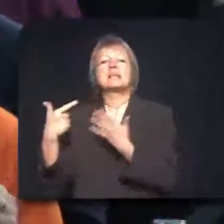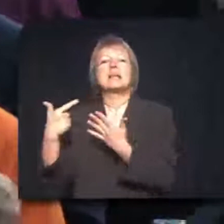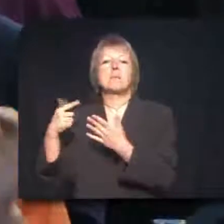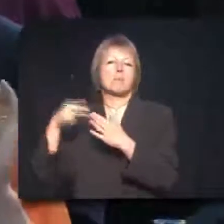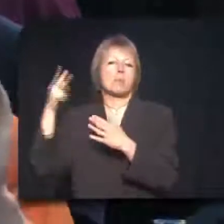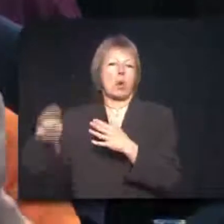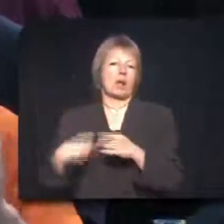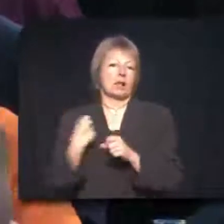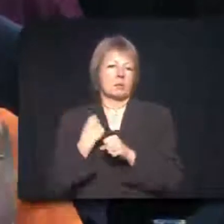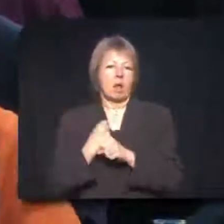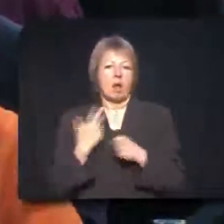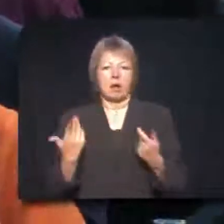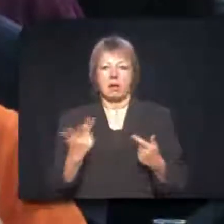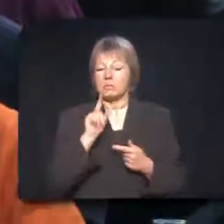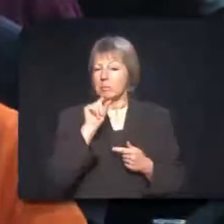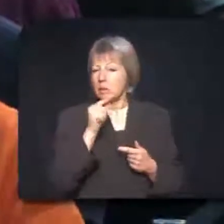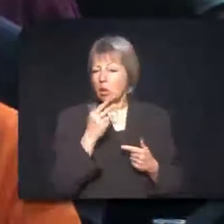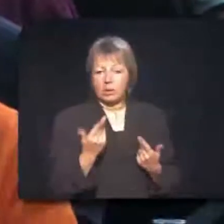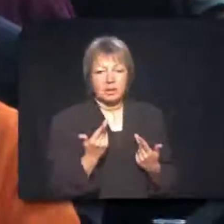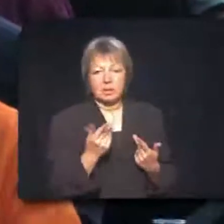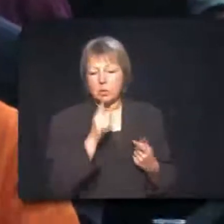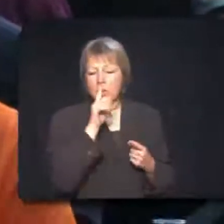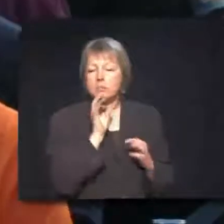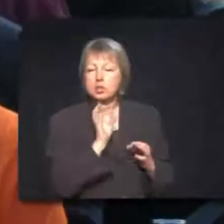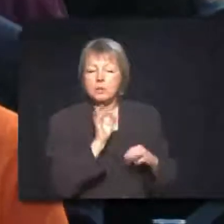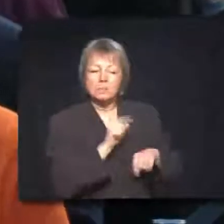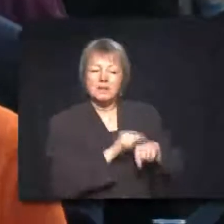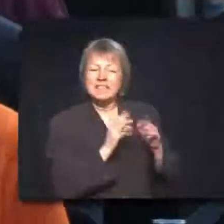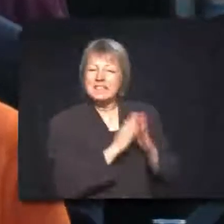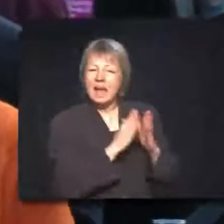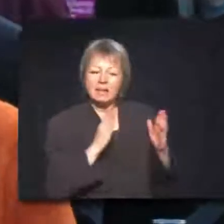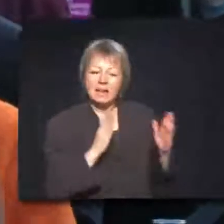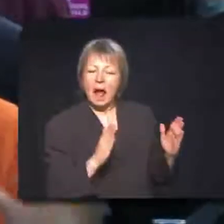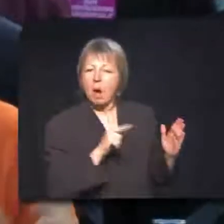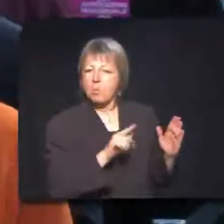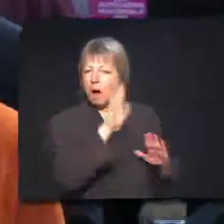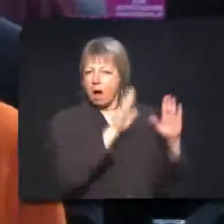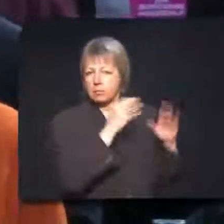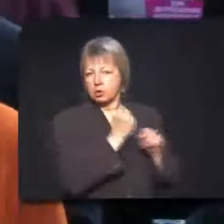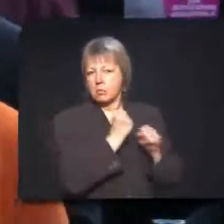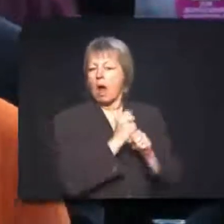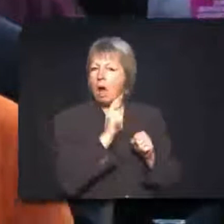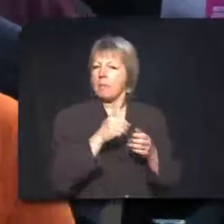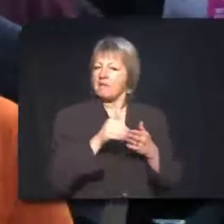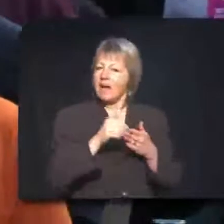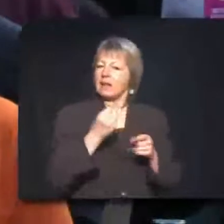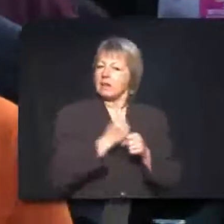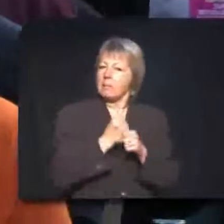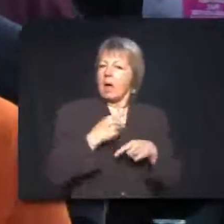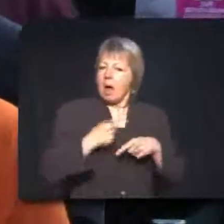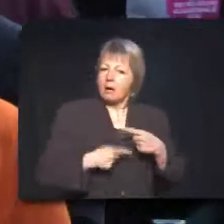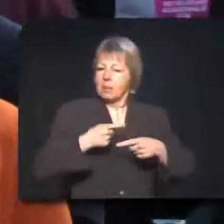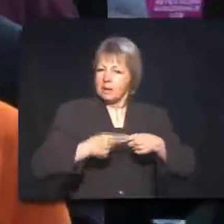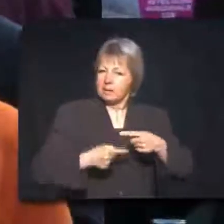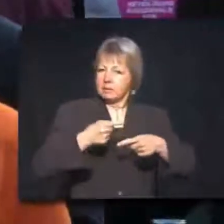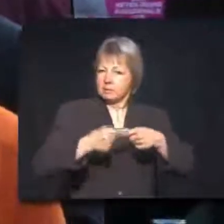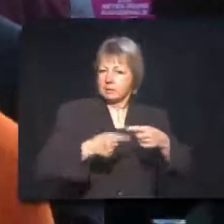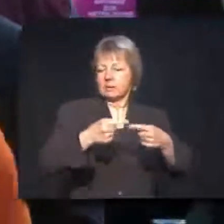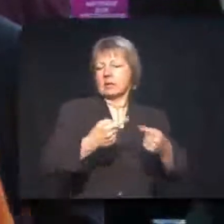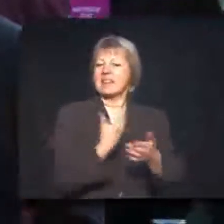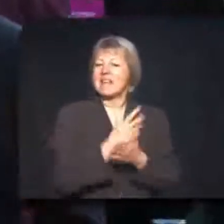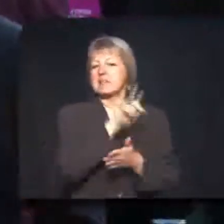dafür zu sorgen dass wir vielleicht nur Zeiträumen in bestimmten Zeiträumen die Abstimmung machen aber ständig dran arbeiten und deshalb